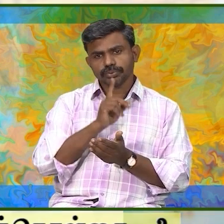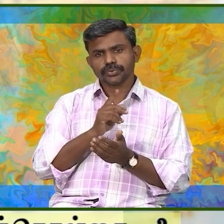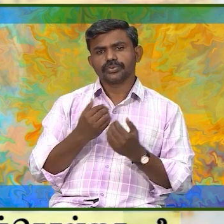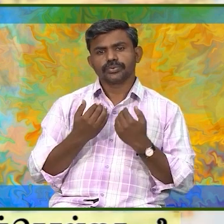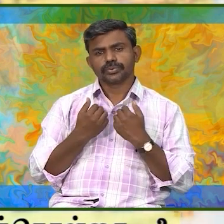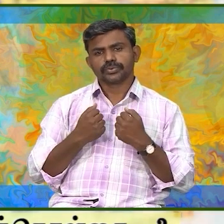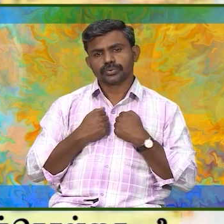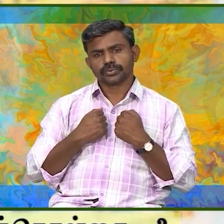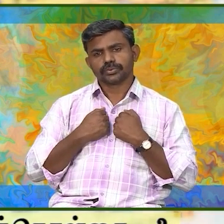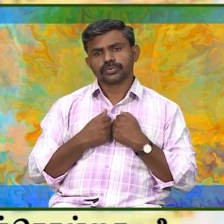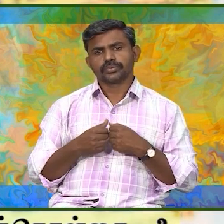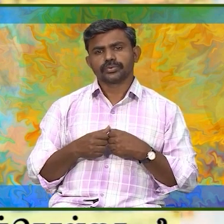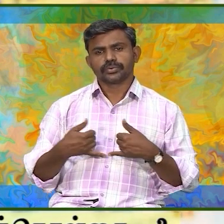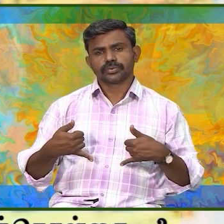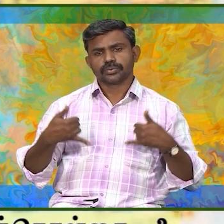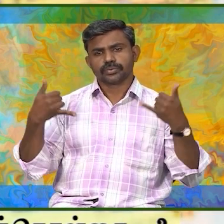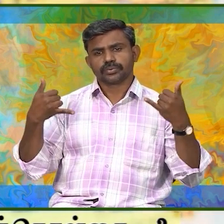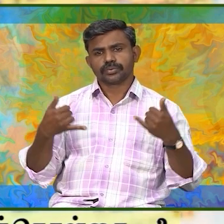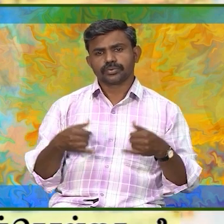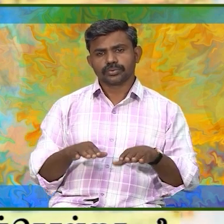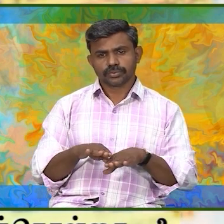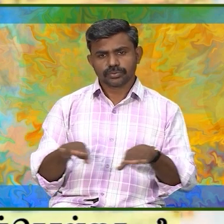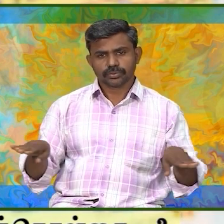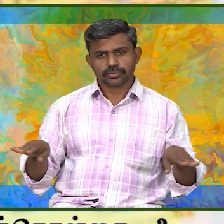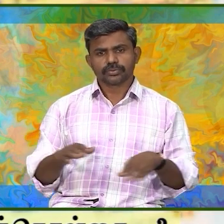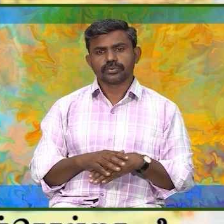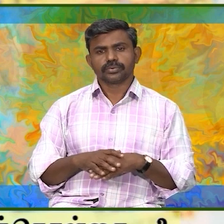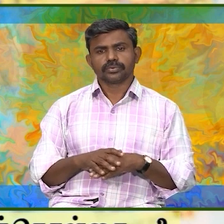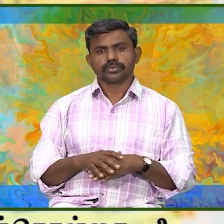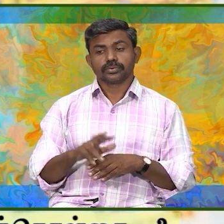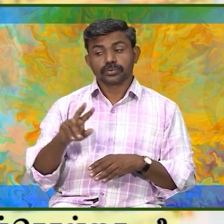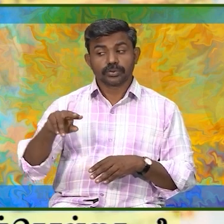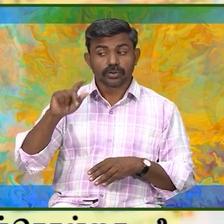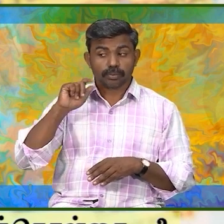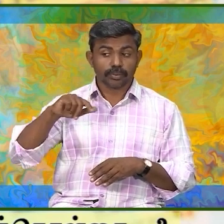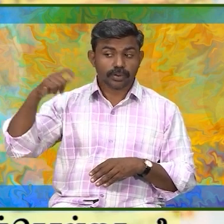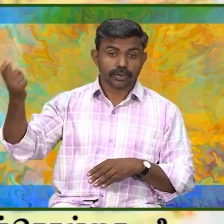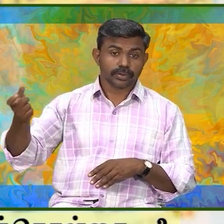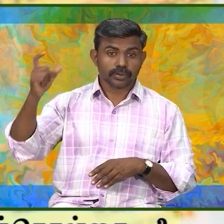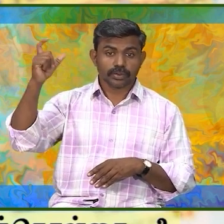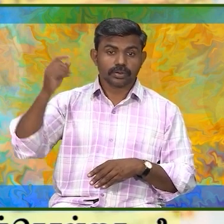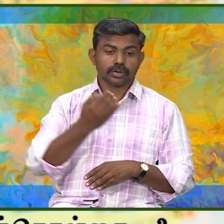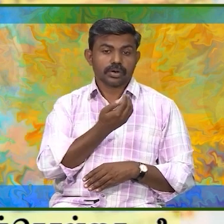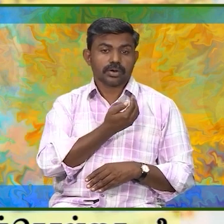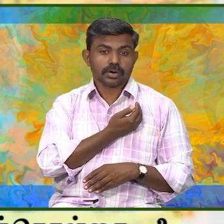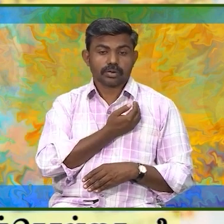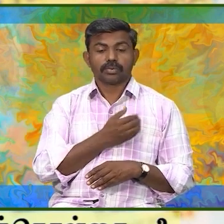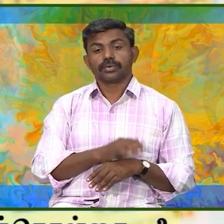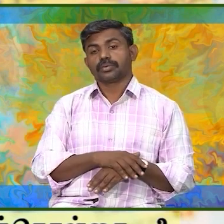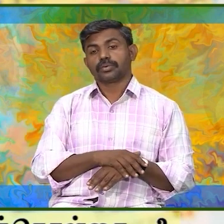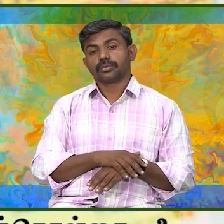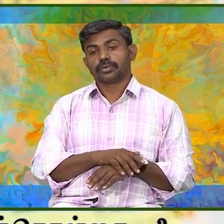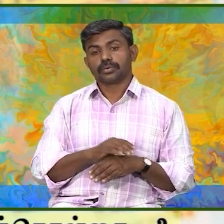விரும்புது. இந்தியாவினுடைய அடிப்படை கொள்கையை என்னன்னு கேட்டிங்கன்னா, பக்கத்து நாடோட அன்பாக இருக்கணும், அதே